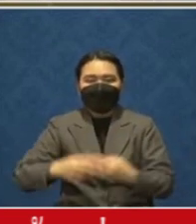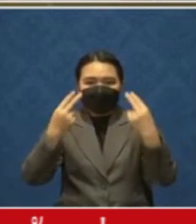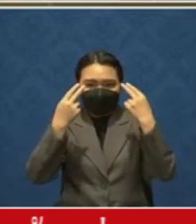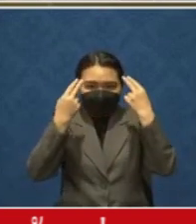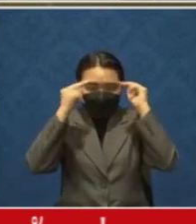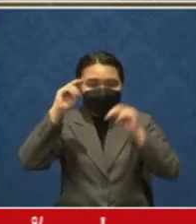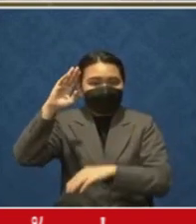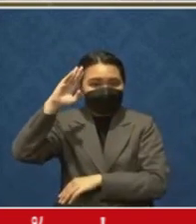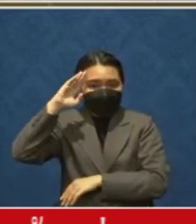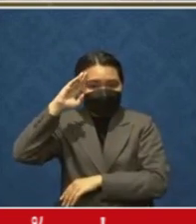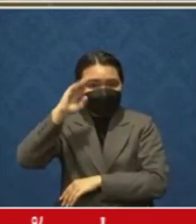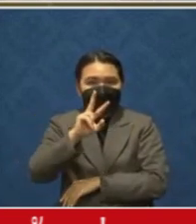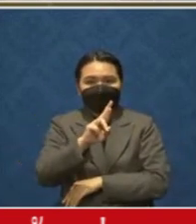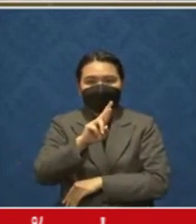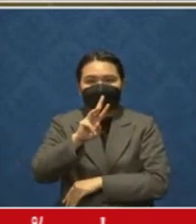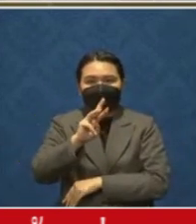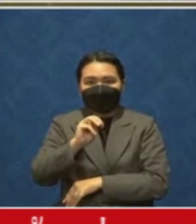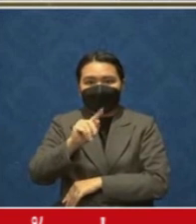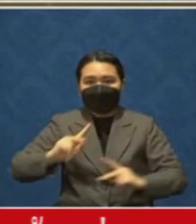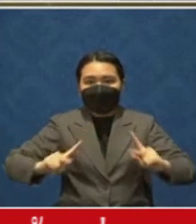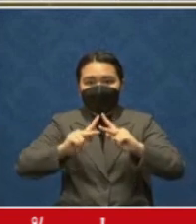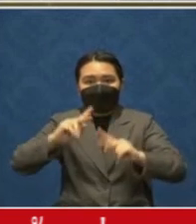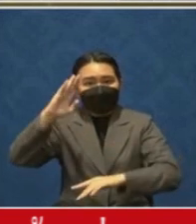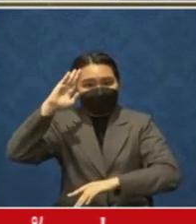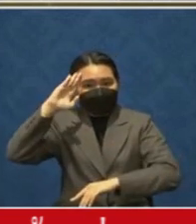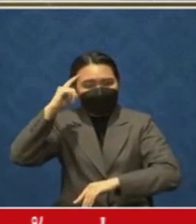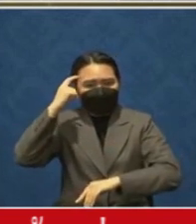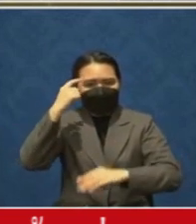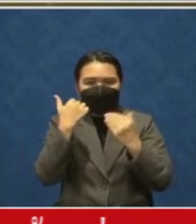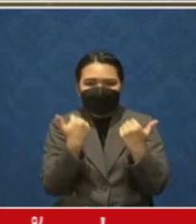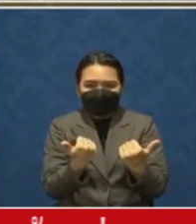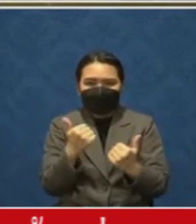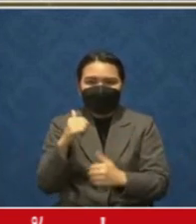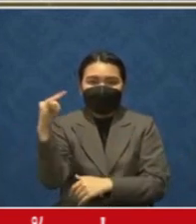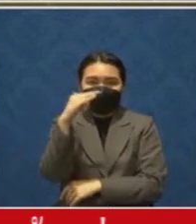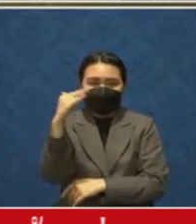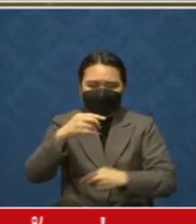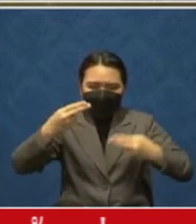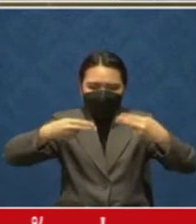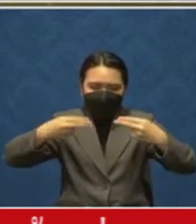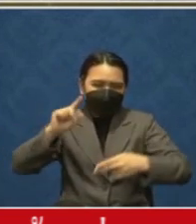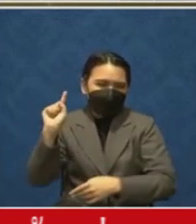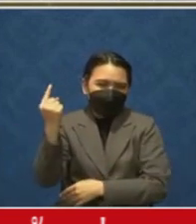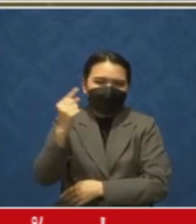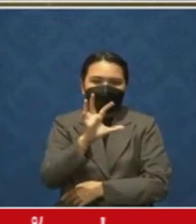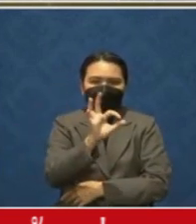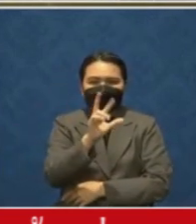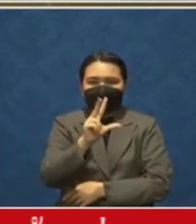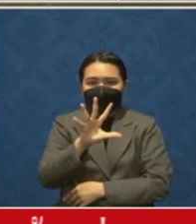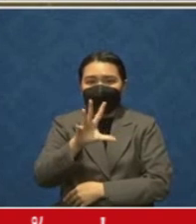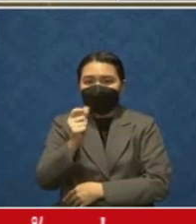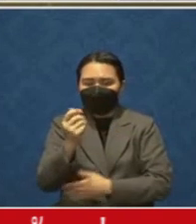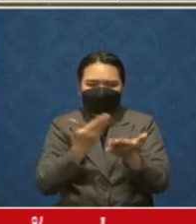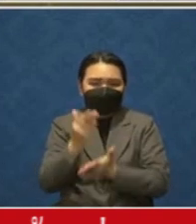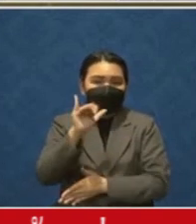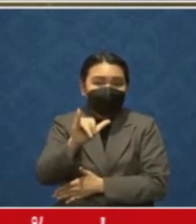กประยุทธ์ในฐานะรัฐมนตรีว่าการกระทรวงกลาโหมเนี่ยยังไม่ควรที่จะซื้อเครื่องบินลบทางยุทธศาสตร์รุ่นใหม่ F-35A เพรา